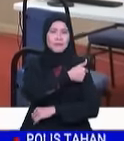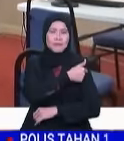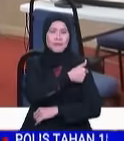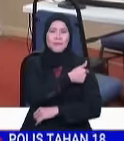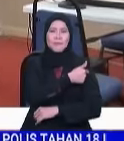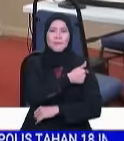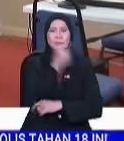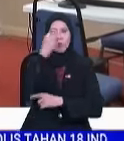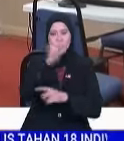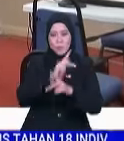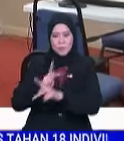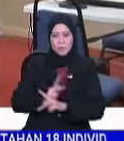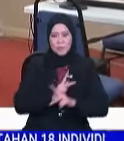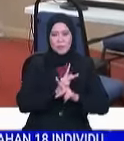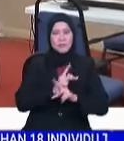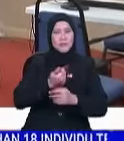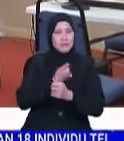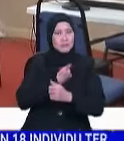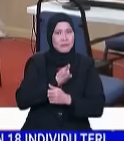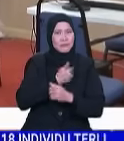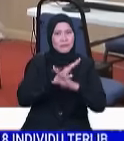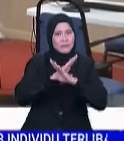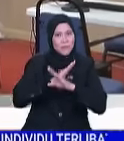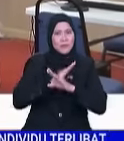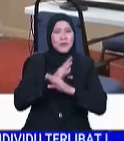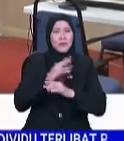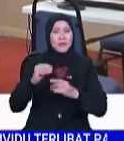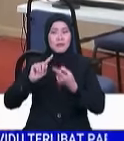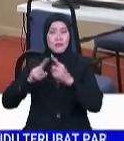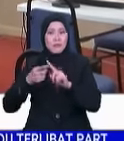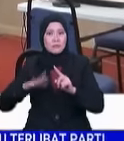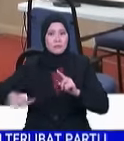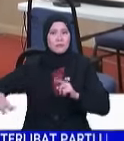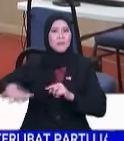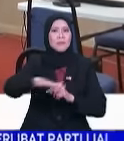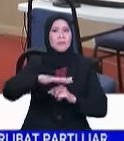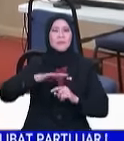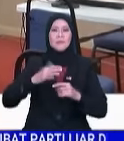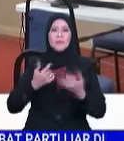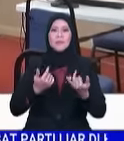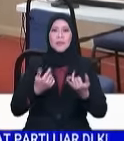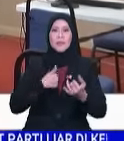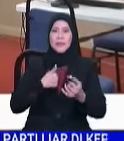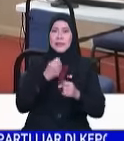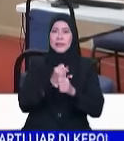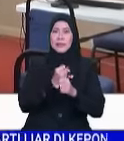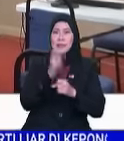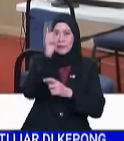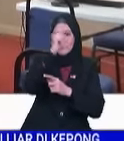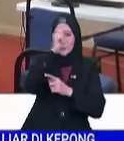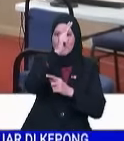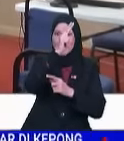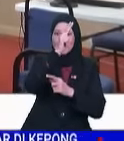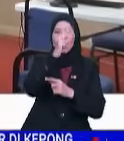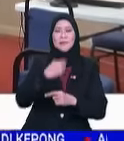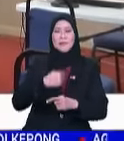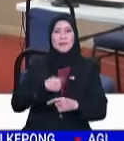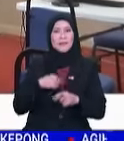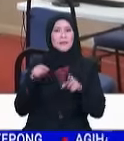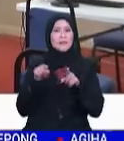sangat jelas untuk menjaga diri kita sendiri, menjaga orang sekeliling kita. Saya sebagai penjawat awam, saya